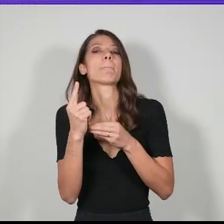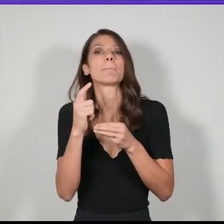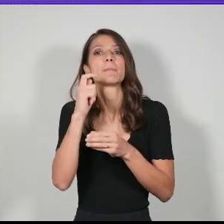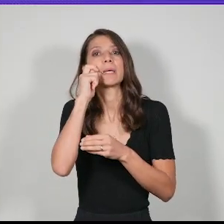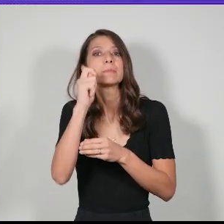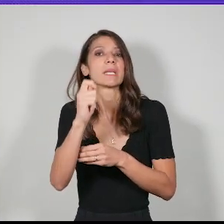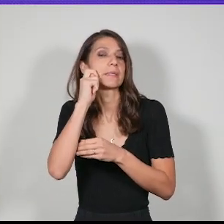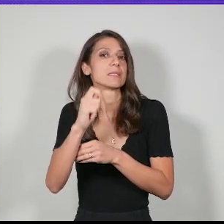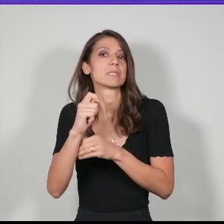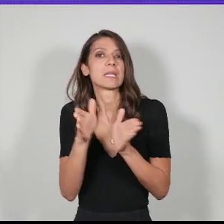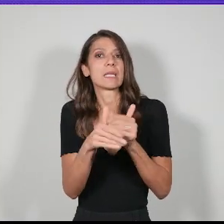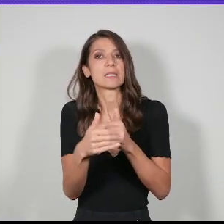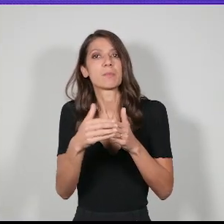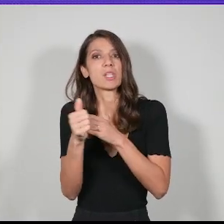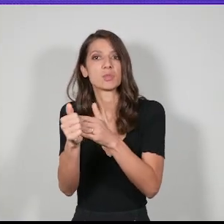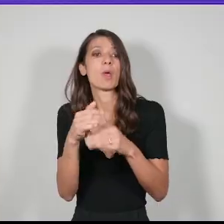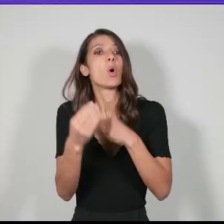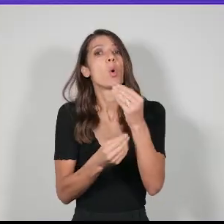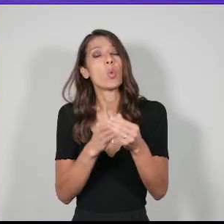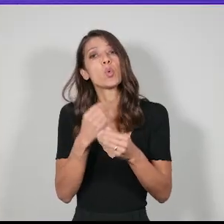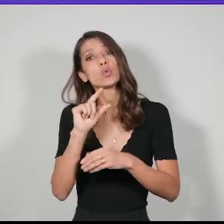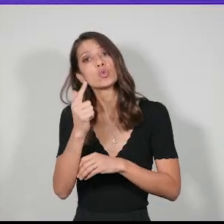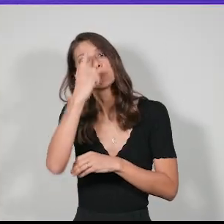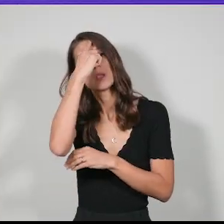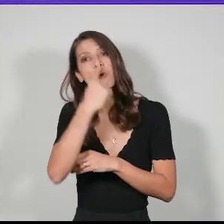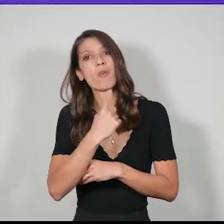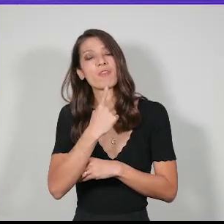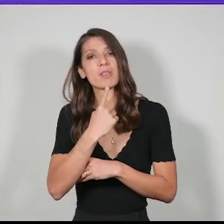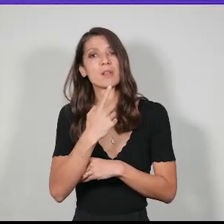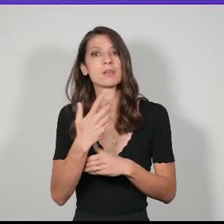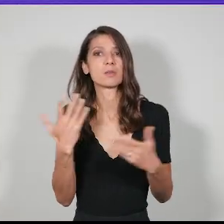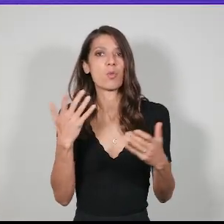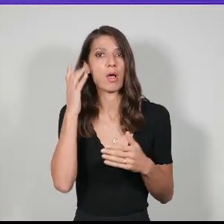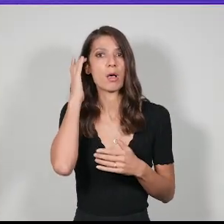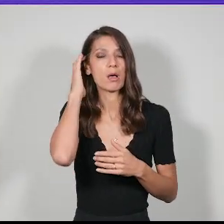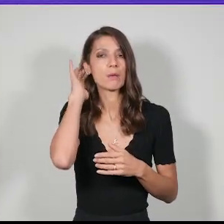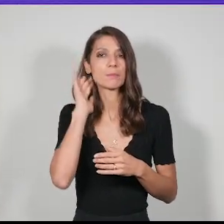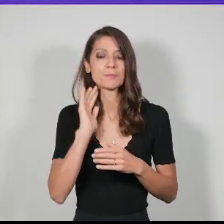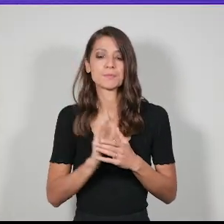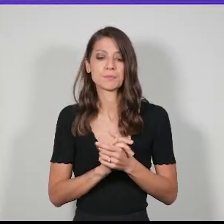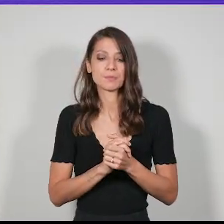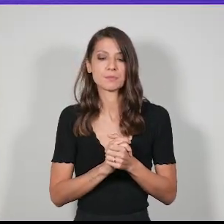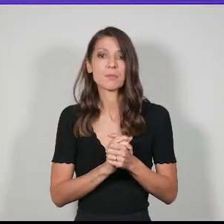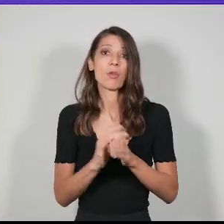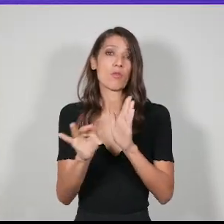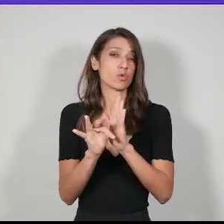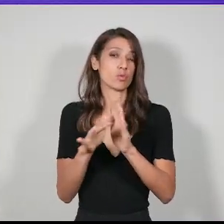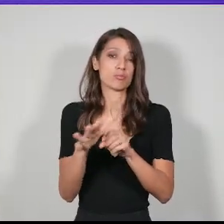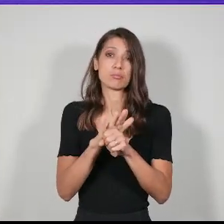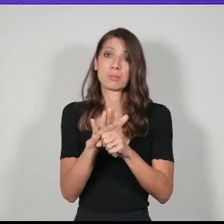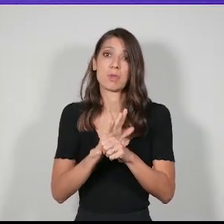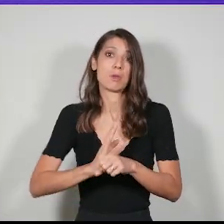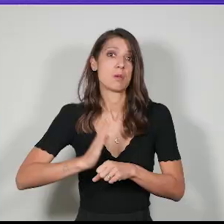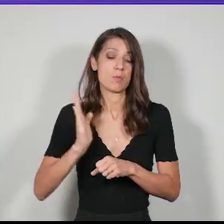celui effectivement qui devient de plus en plus fréquent dans le cadre du DU. C'est une fonction à part entière qui exige une